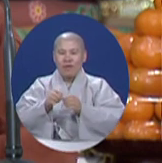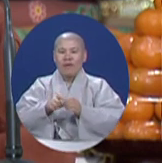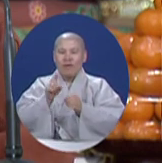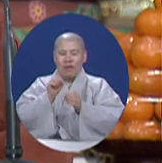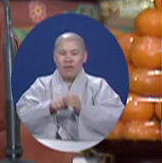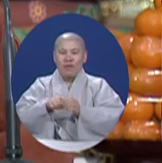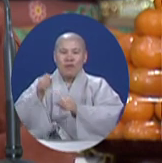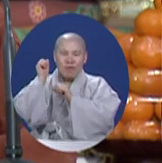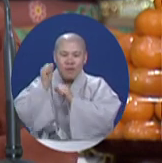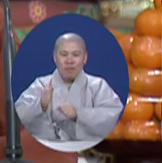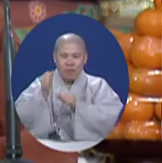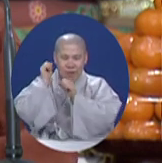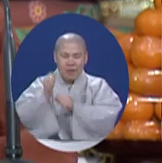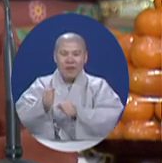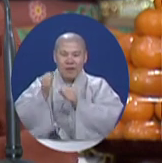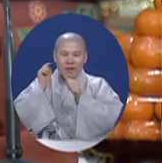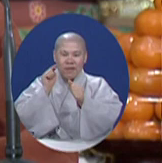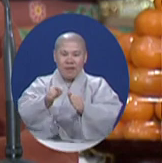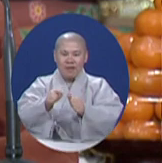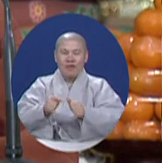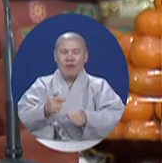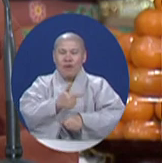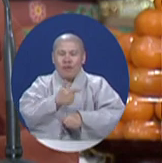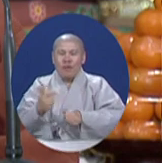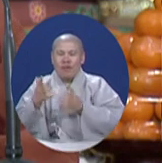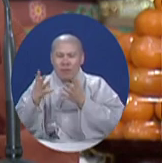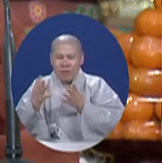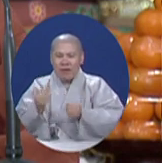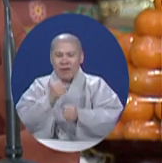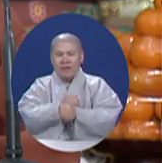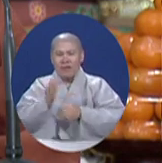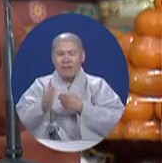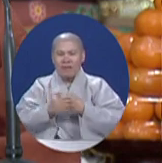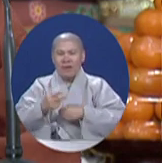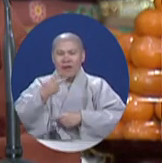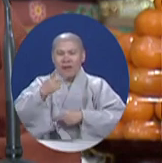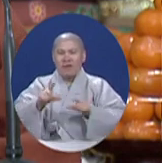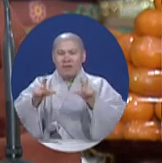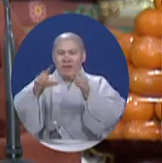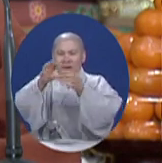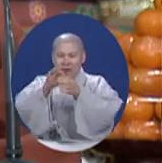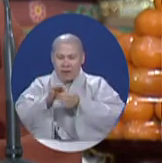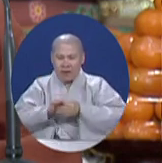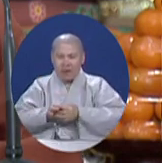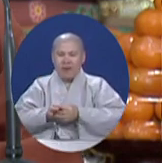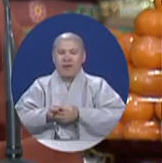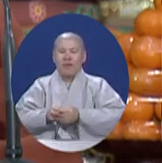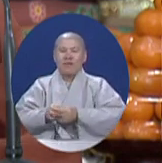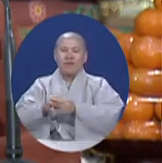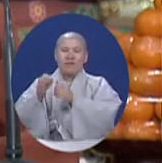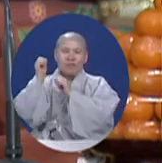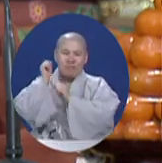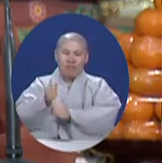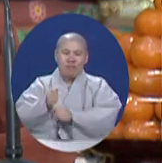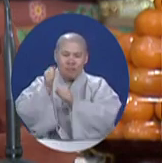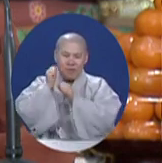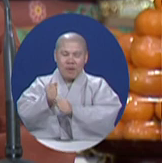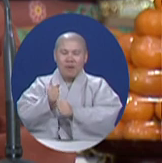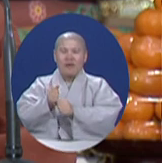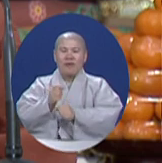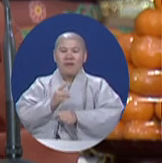시키는데요. 웬 떡을 그렇게 많이 하는지. 한 이틀 동안을 그냥 꼬박 떡방아를